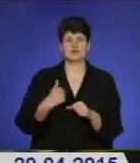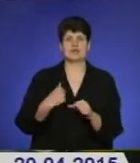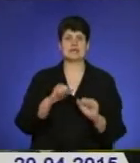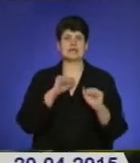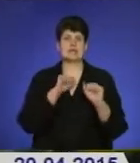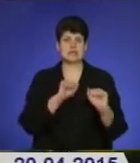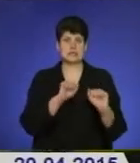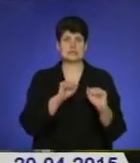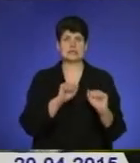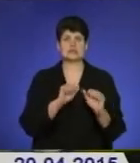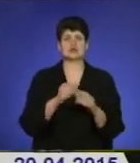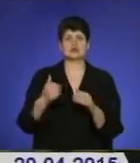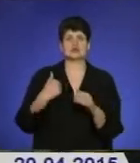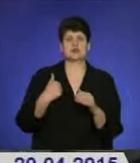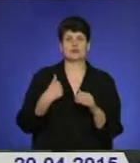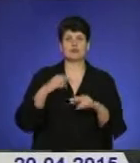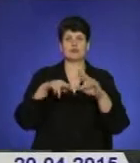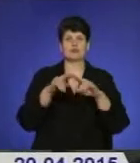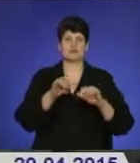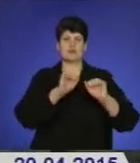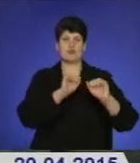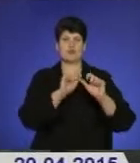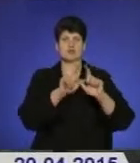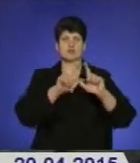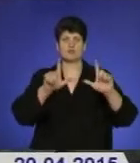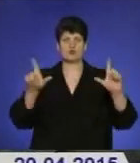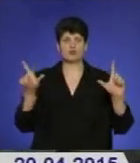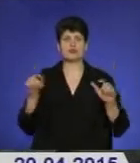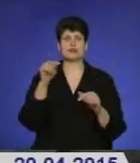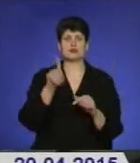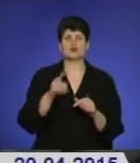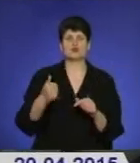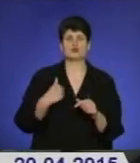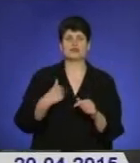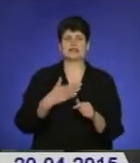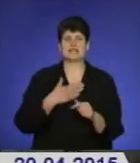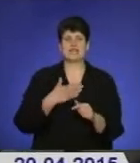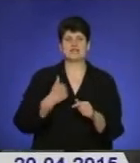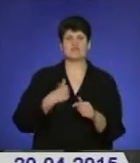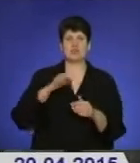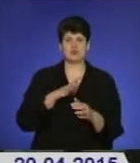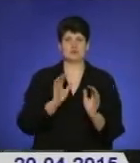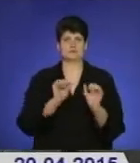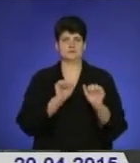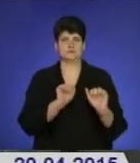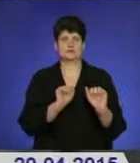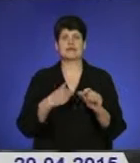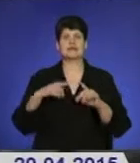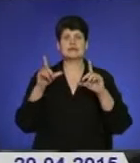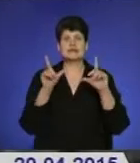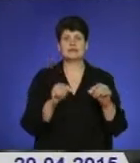захистити солдат, побудувати їм оборонні споруди для того, щоб солдати і наші війська були в безпеці. Їдемо в